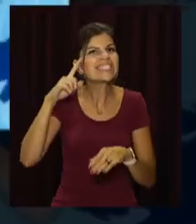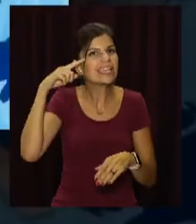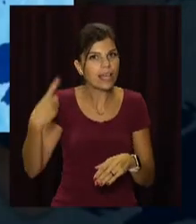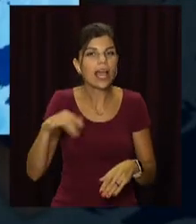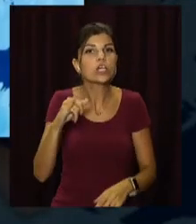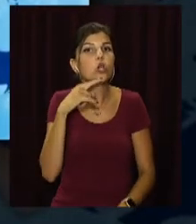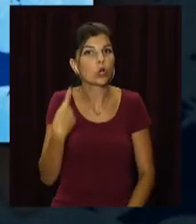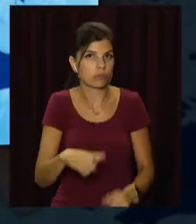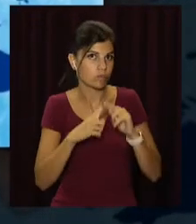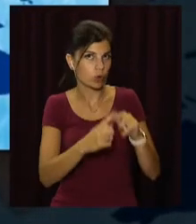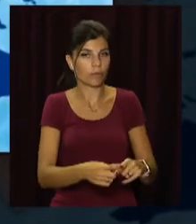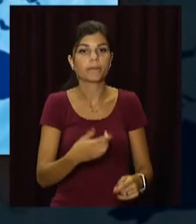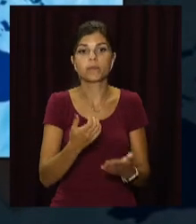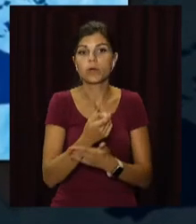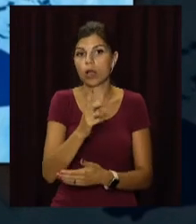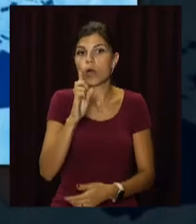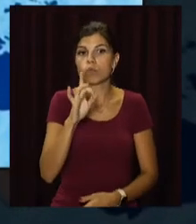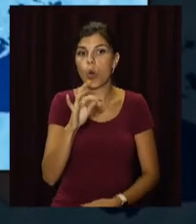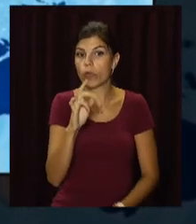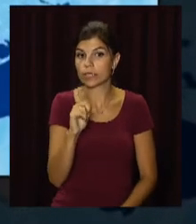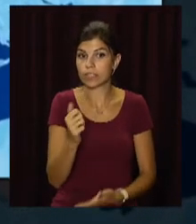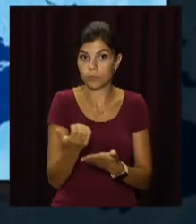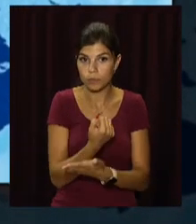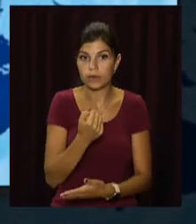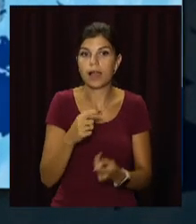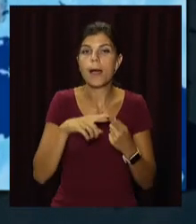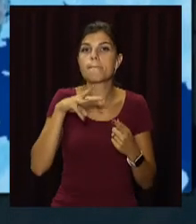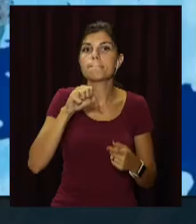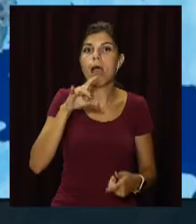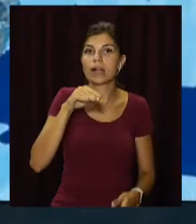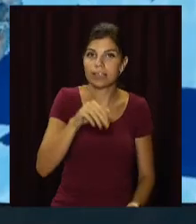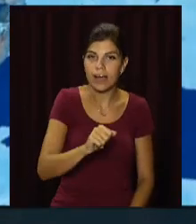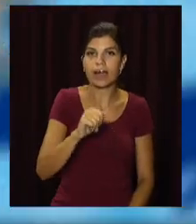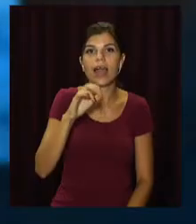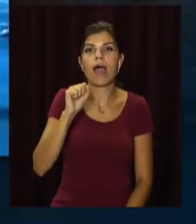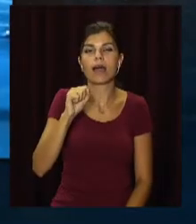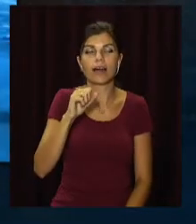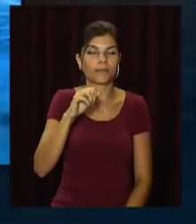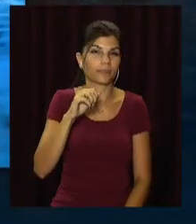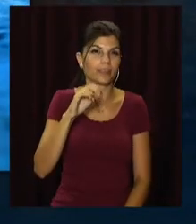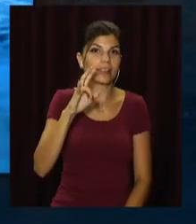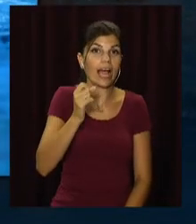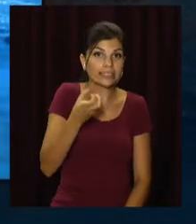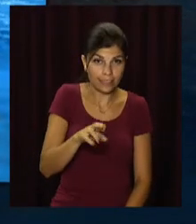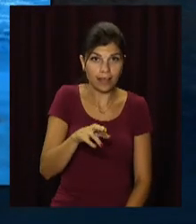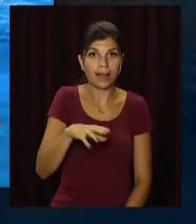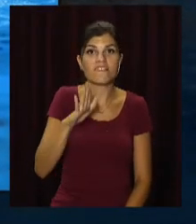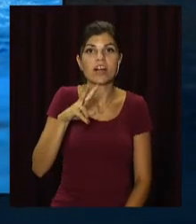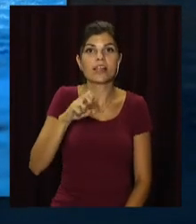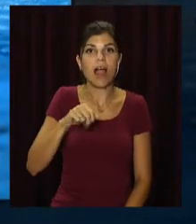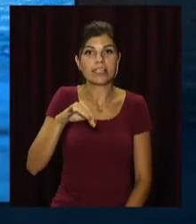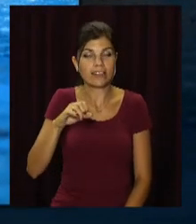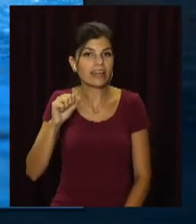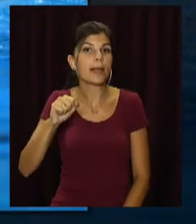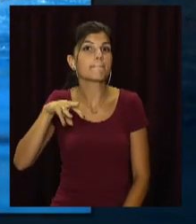і Росії. Бронзовими призерками змагань стали Марта Федіна, Анастасія Савчук, Єлизавета Яхно, Владислава і